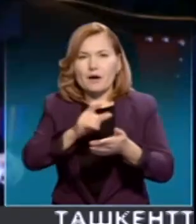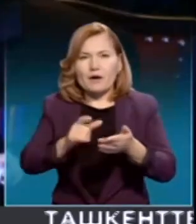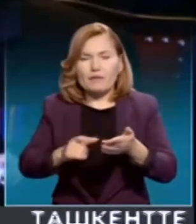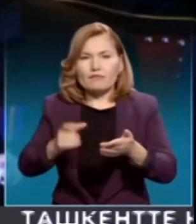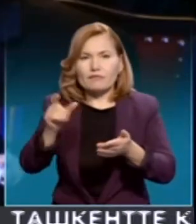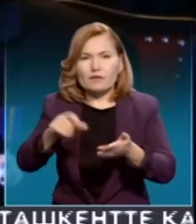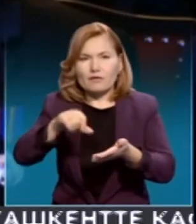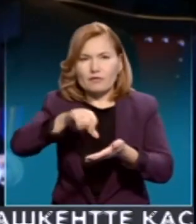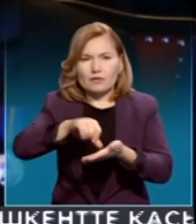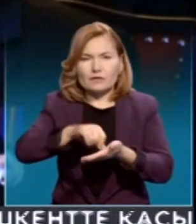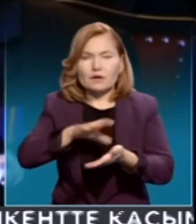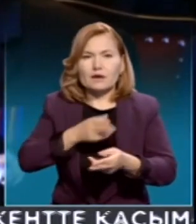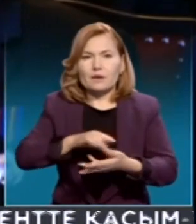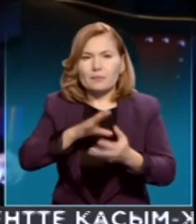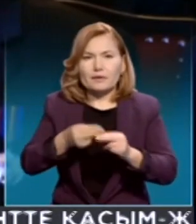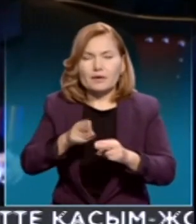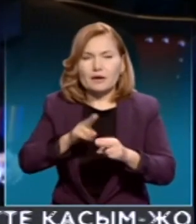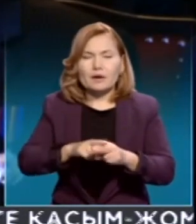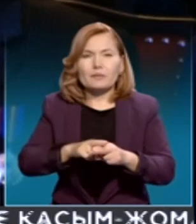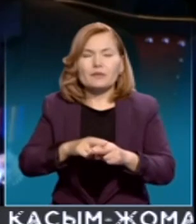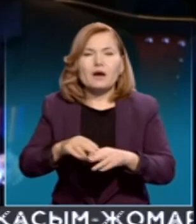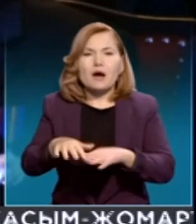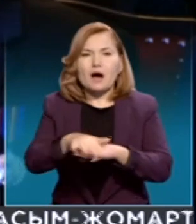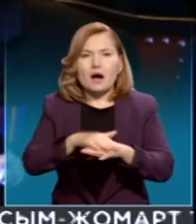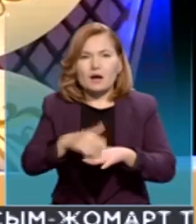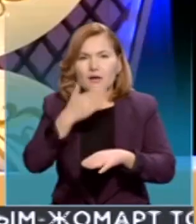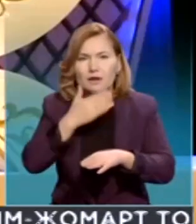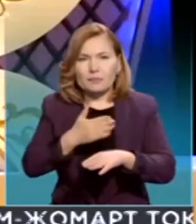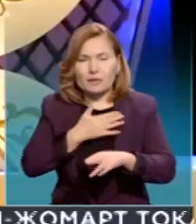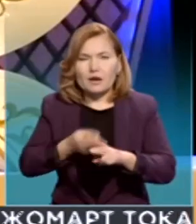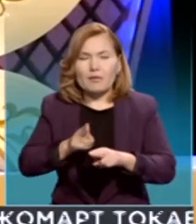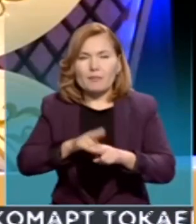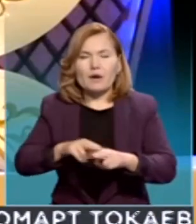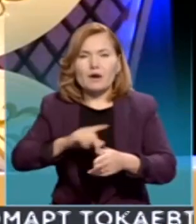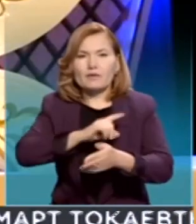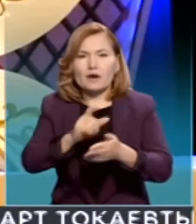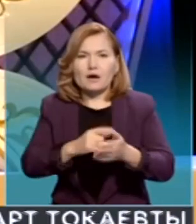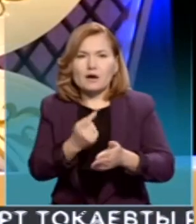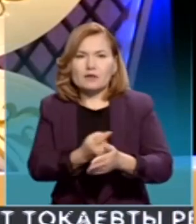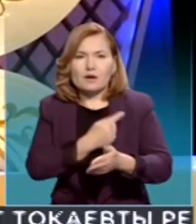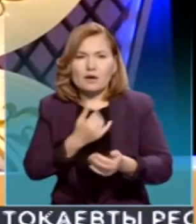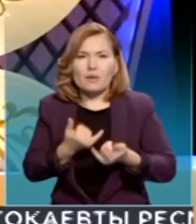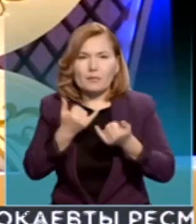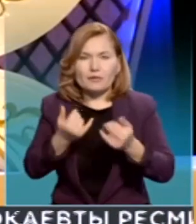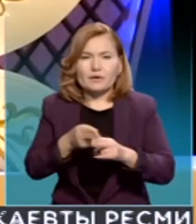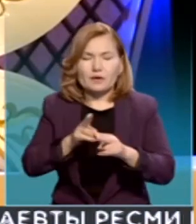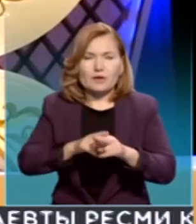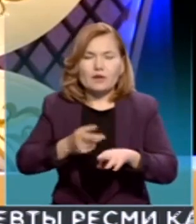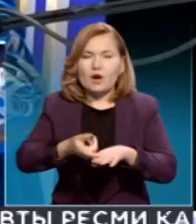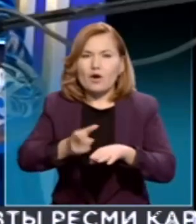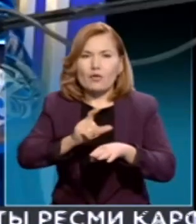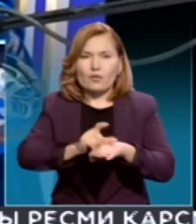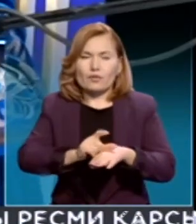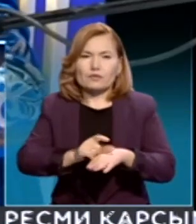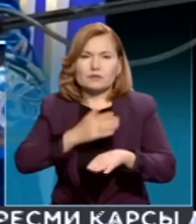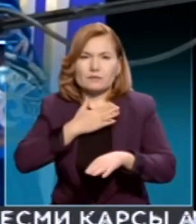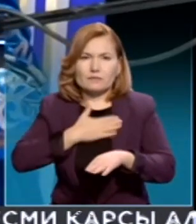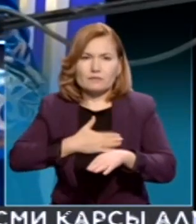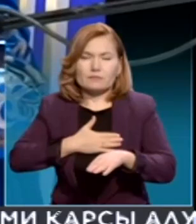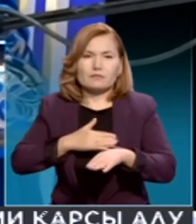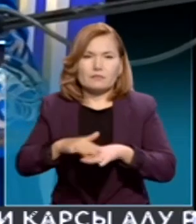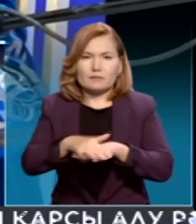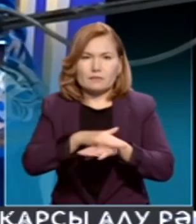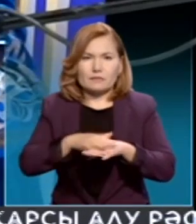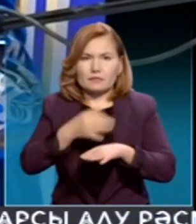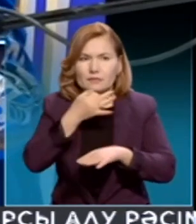аламаның көркін қыздырды. Келі өнерді сағынған жұртшылық та жыр жүйріктеріне құрмет қошемет көрсетіп, айтыстан керемет рухани азық